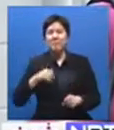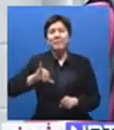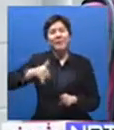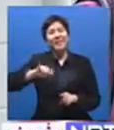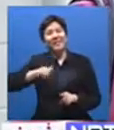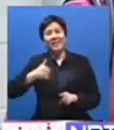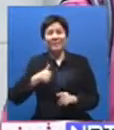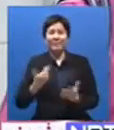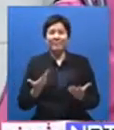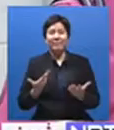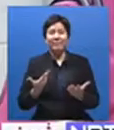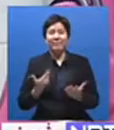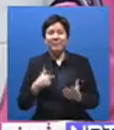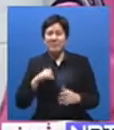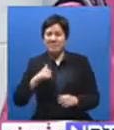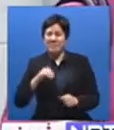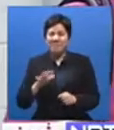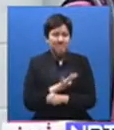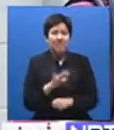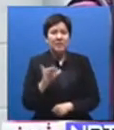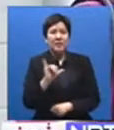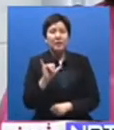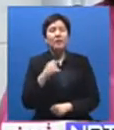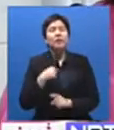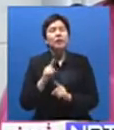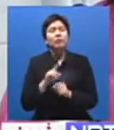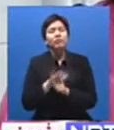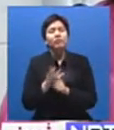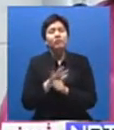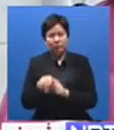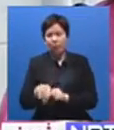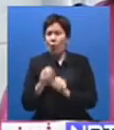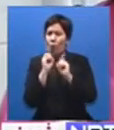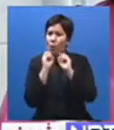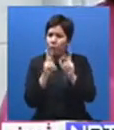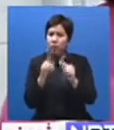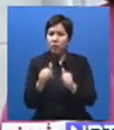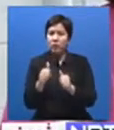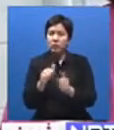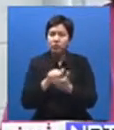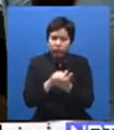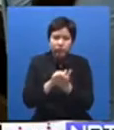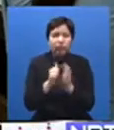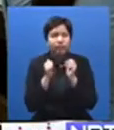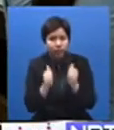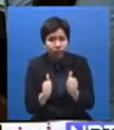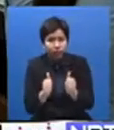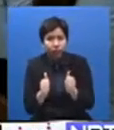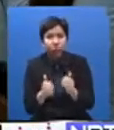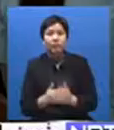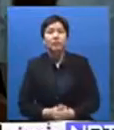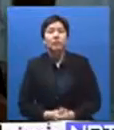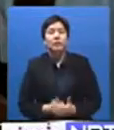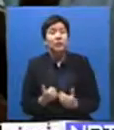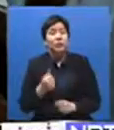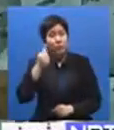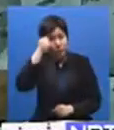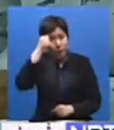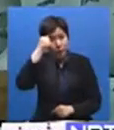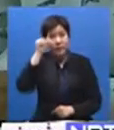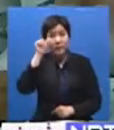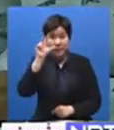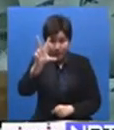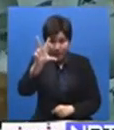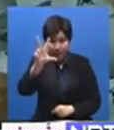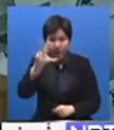ใจเท่าไหร่อะไรเนี้ยแต่โอเคก็ในระดับหนึ่งที่นี่โอเคพี่ว่าให้ความสะดวกดีนะคะ ตลอดระยะเวลา3วันที่ปรับโฉม